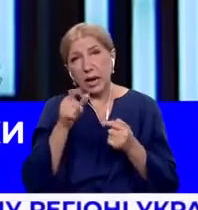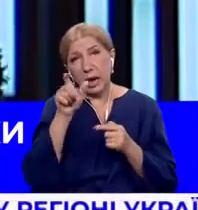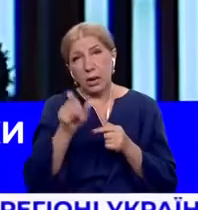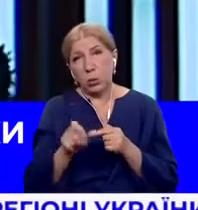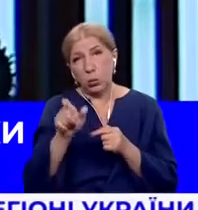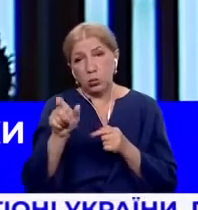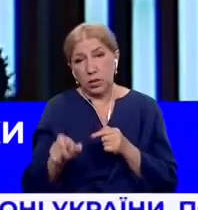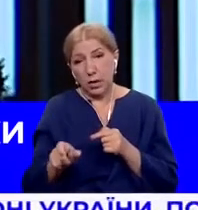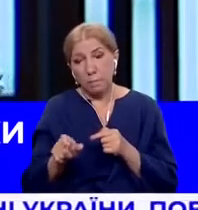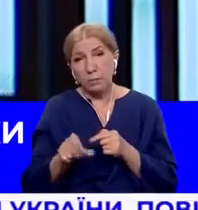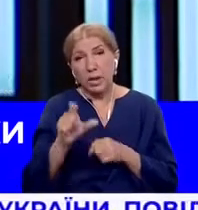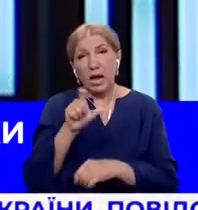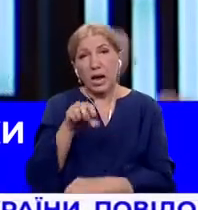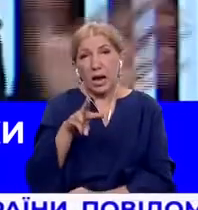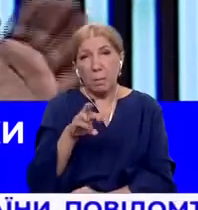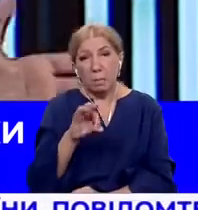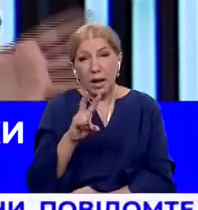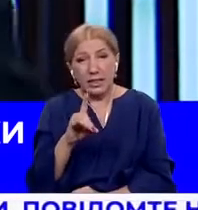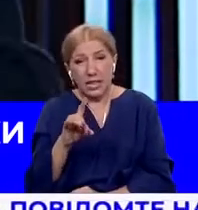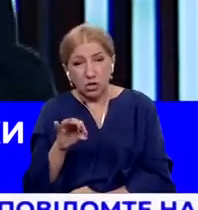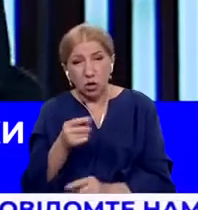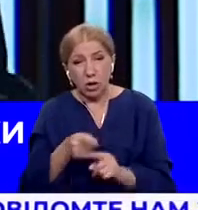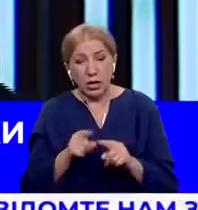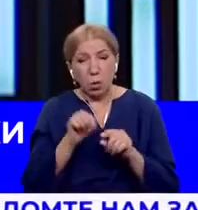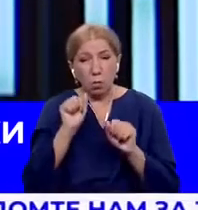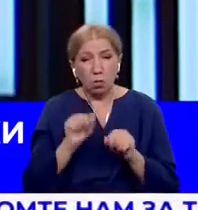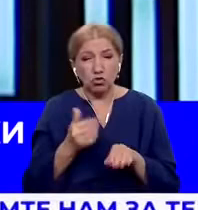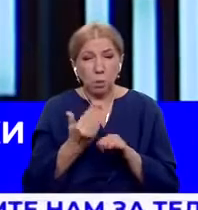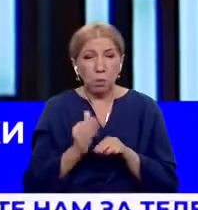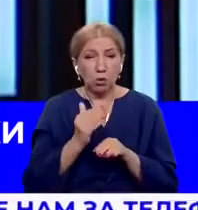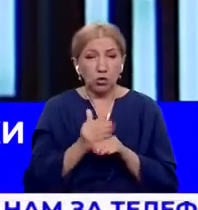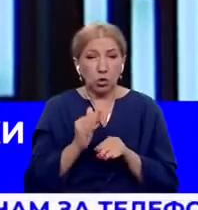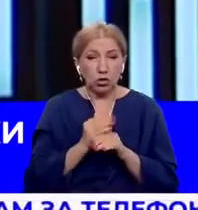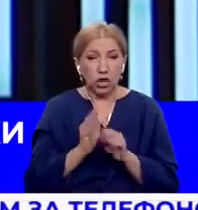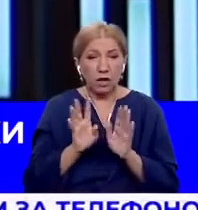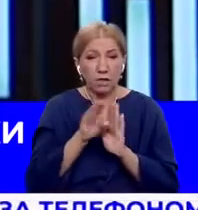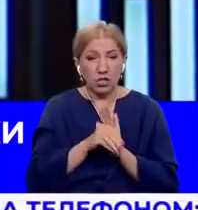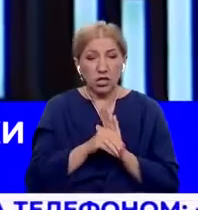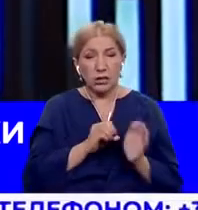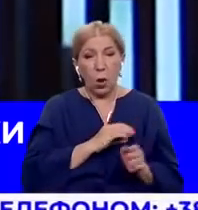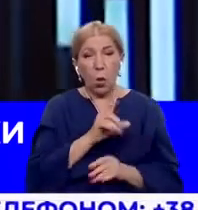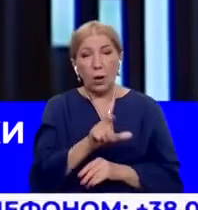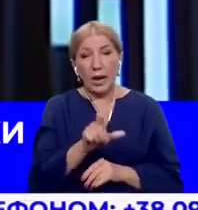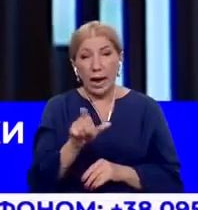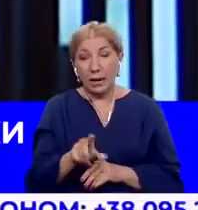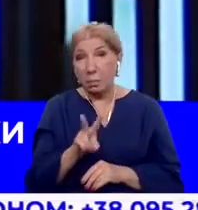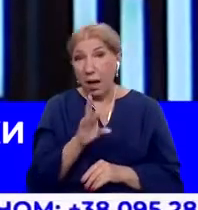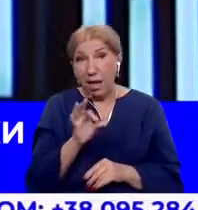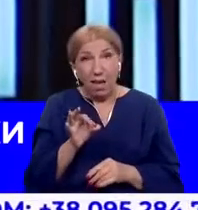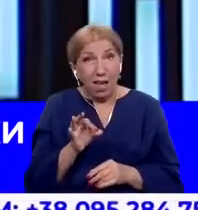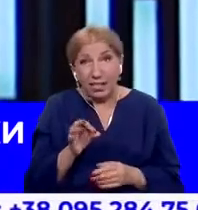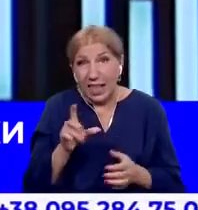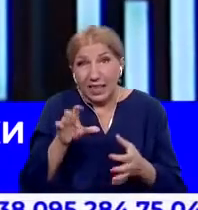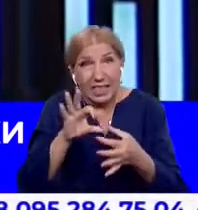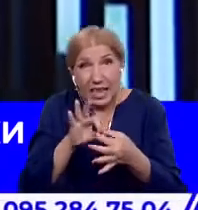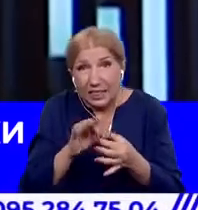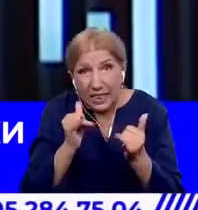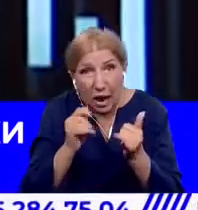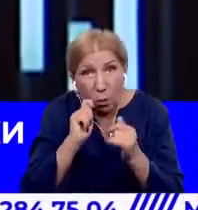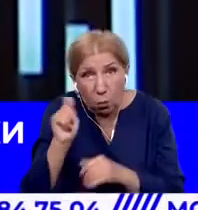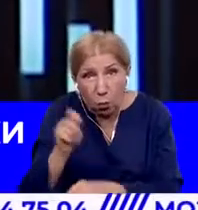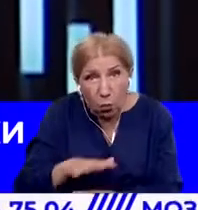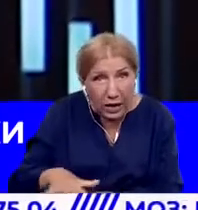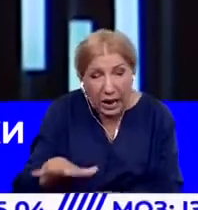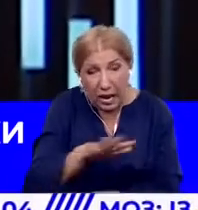в тому числі пана Хмельницького, ну, яких уже можна потрошку вважати олігархами. Але ніяк не, власне, інвестиції,